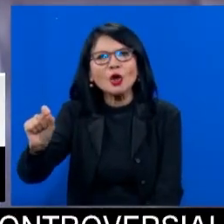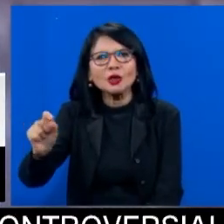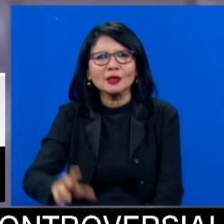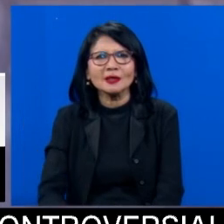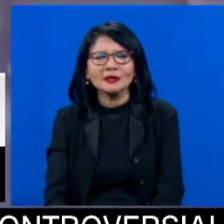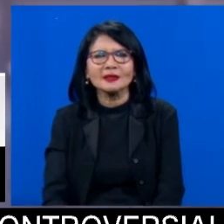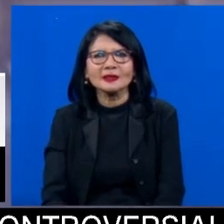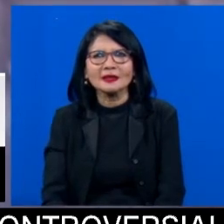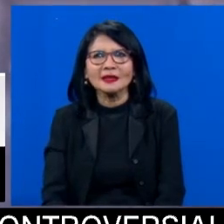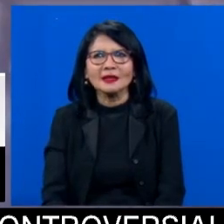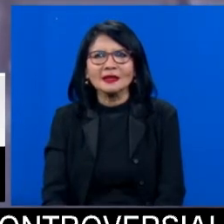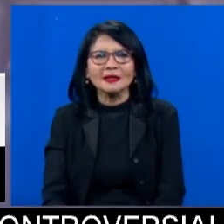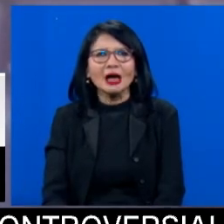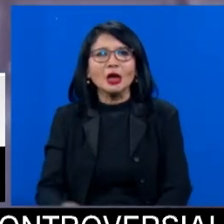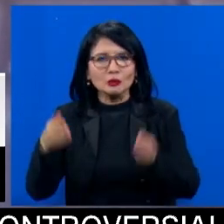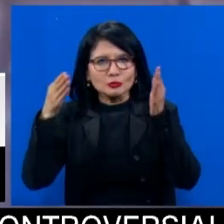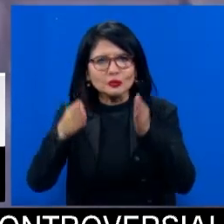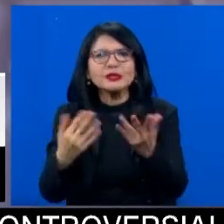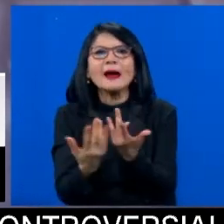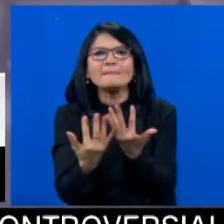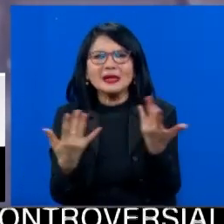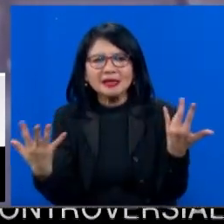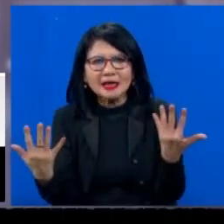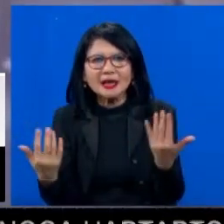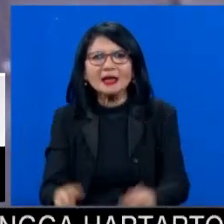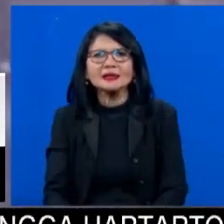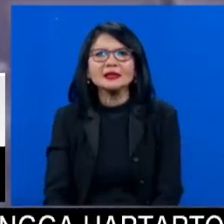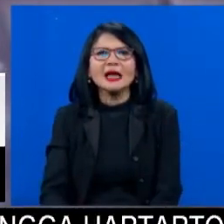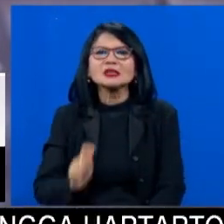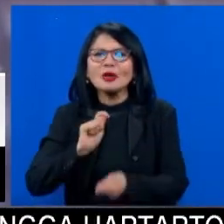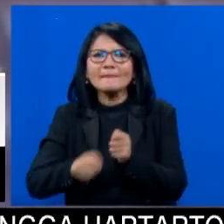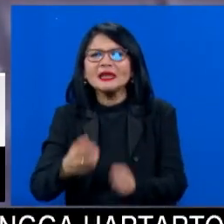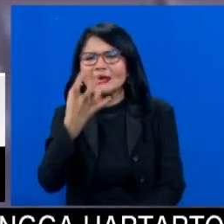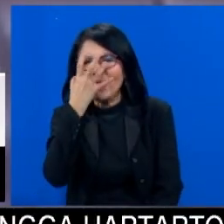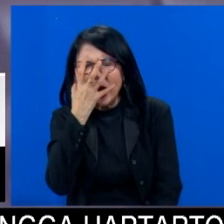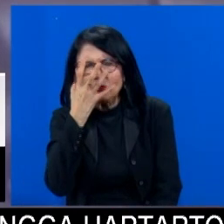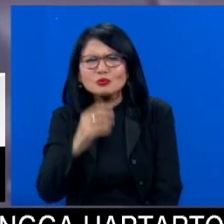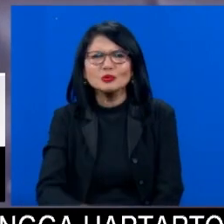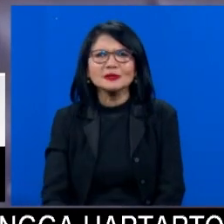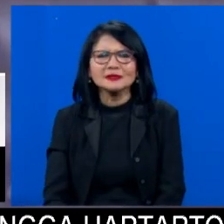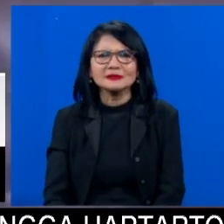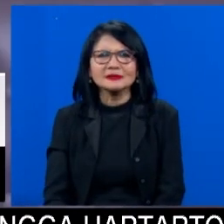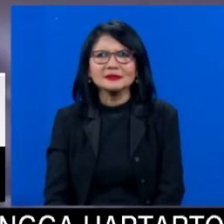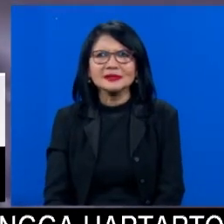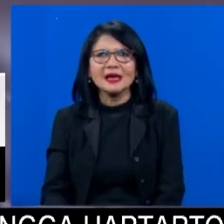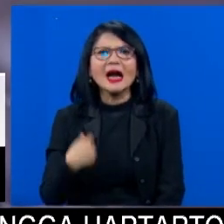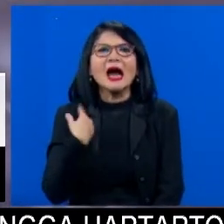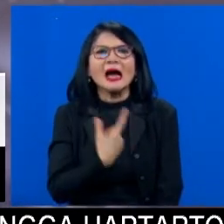paguyuban AKD, juga terutama masyarakat kami dan lembaga kami, sehingga kami